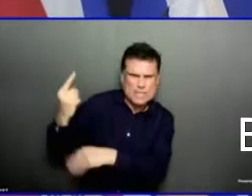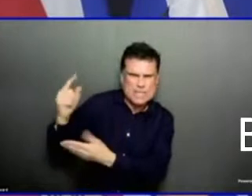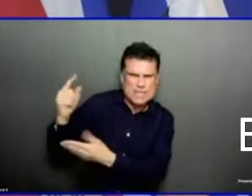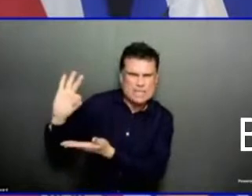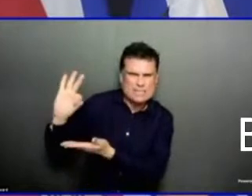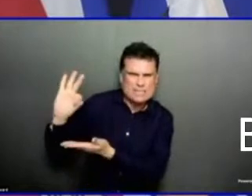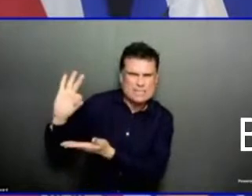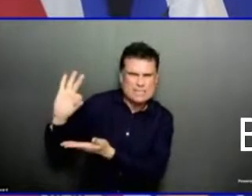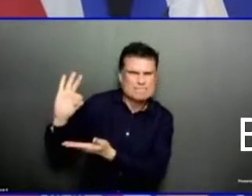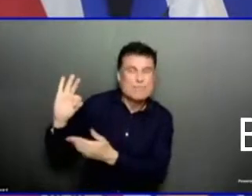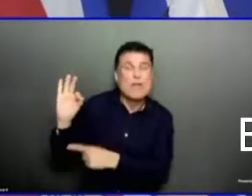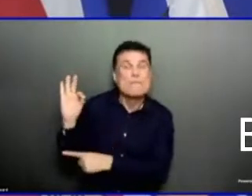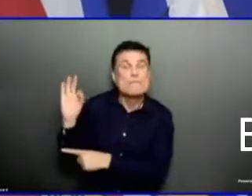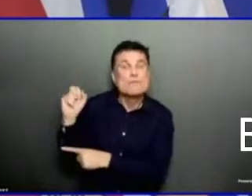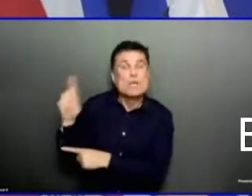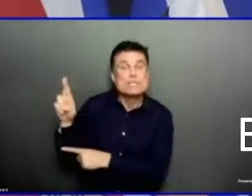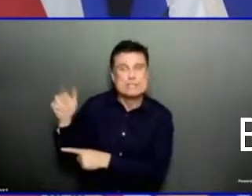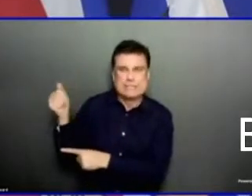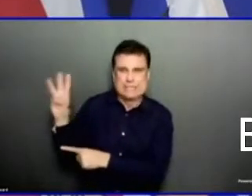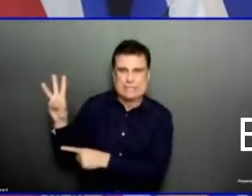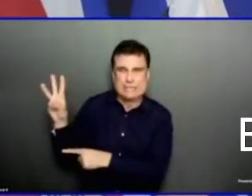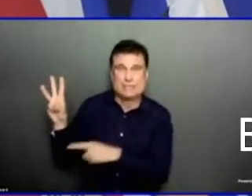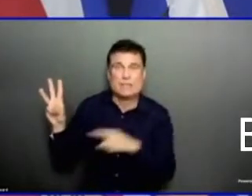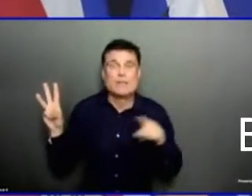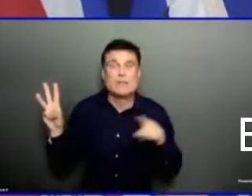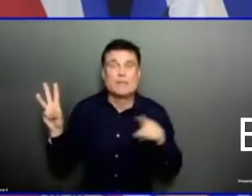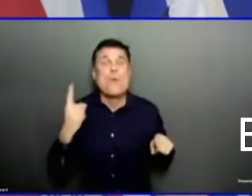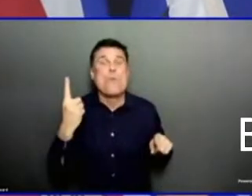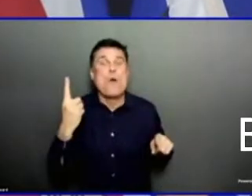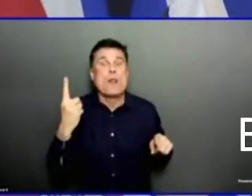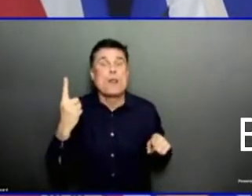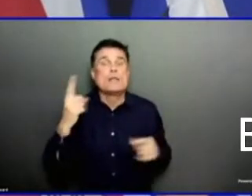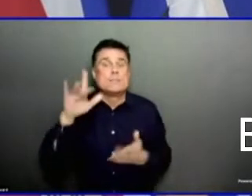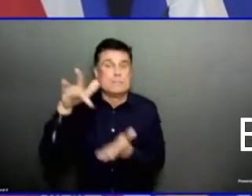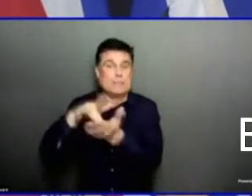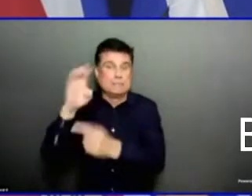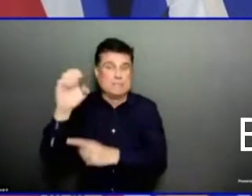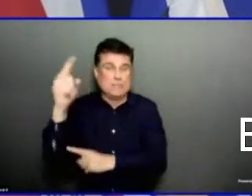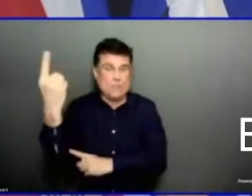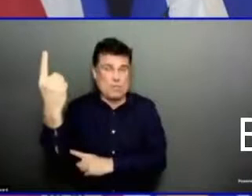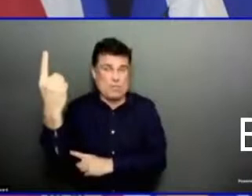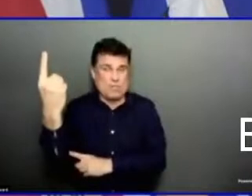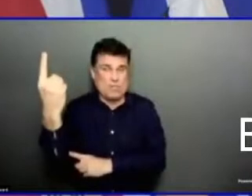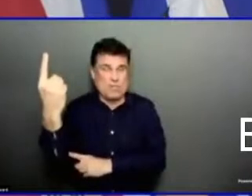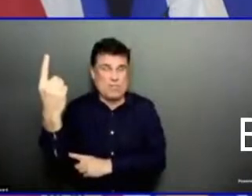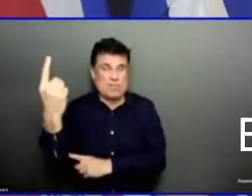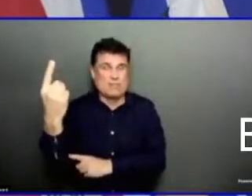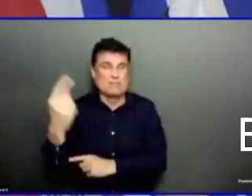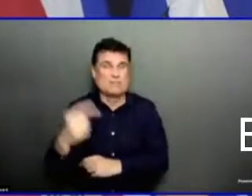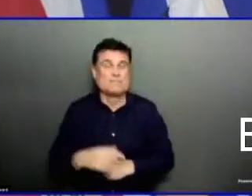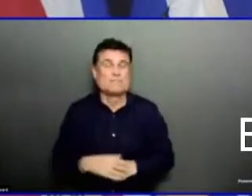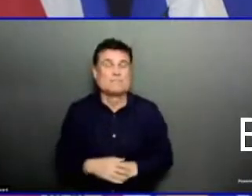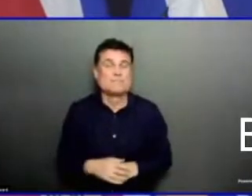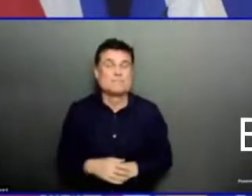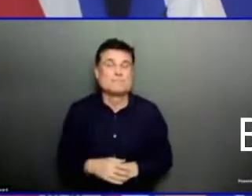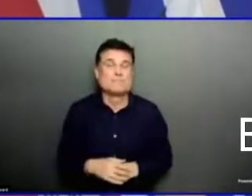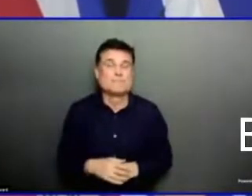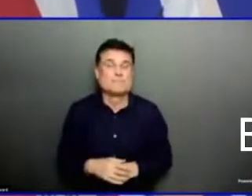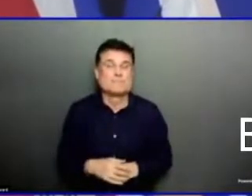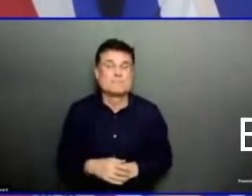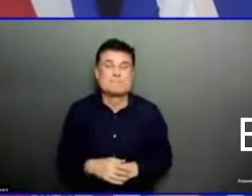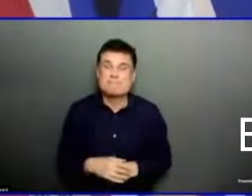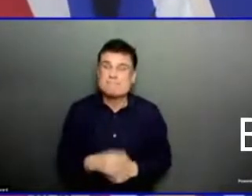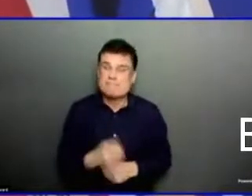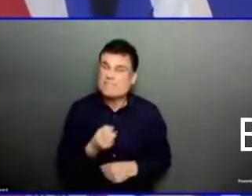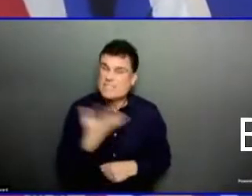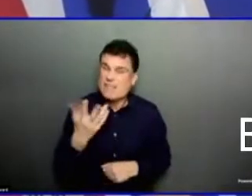是内陆他是说个19个死亡是哪些卫生局下面的